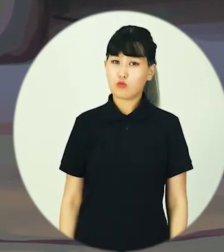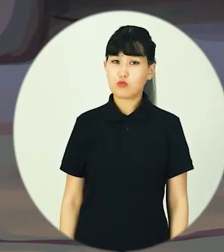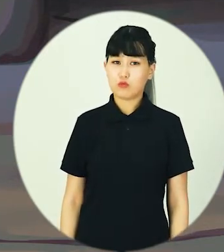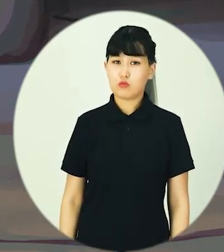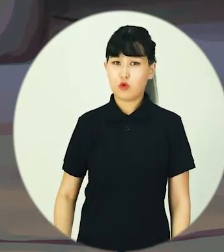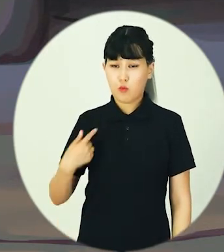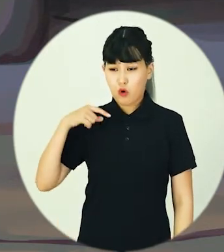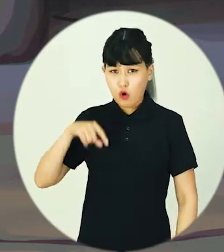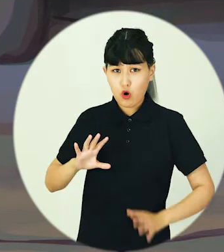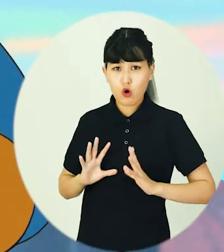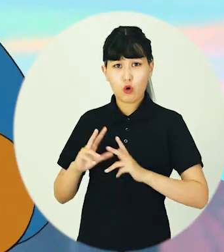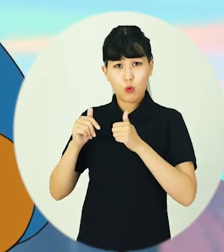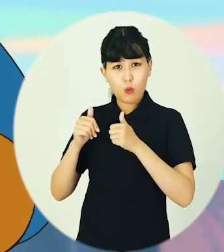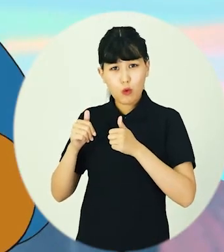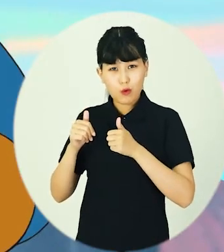Би одоо идэх үү?